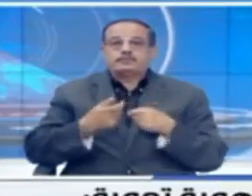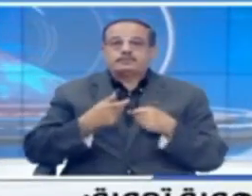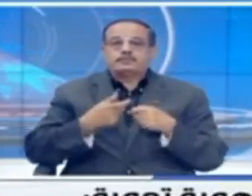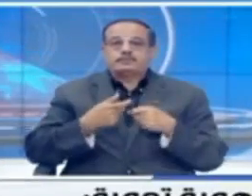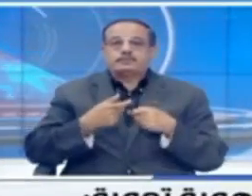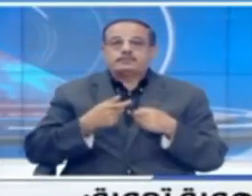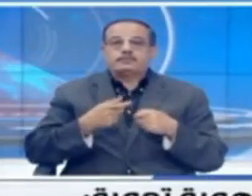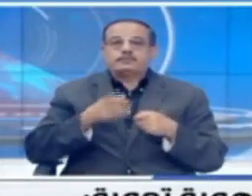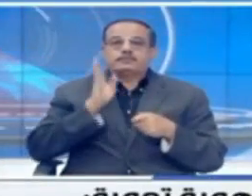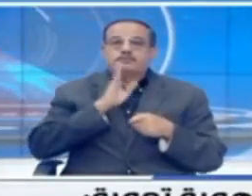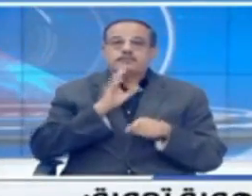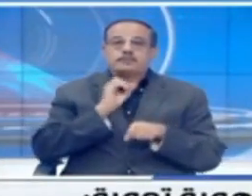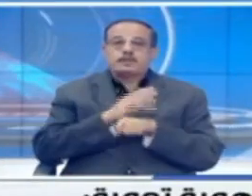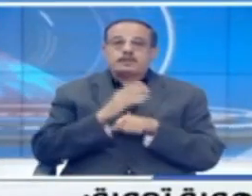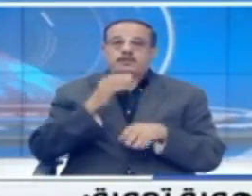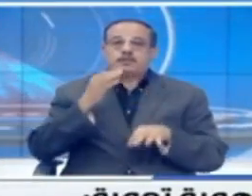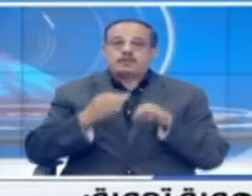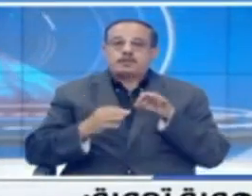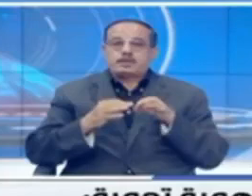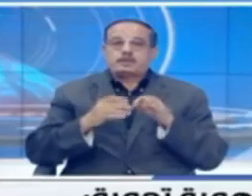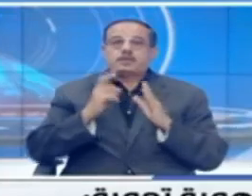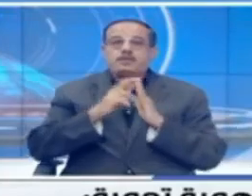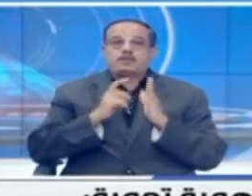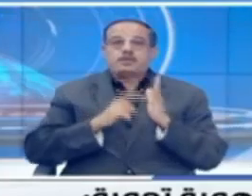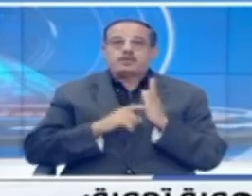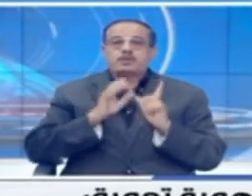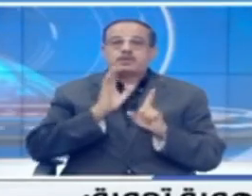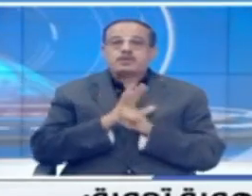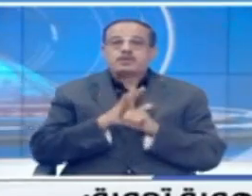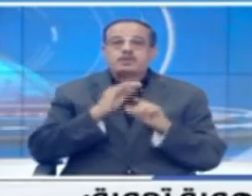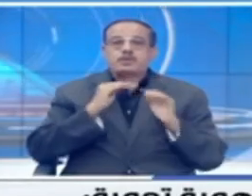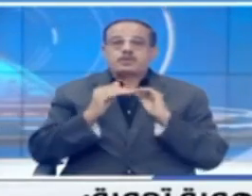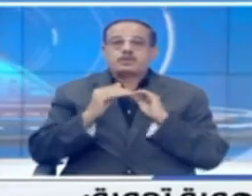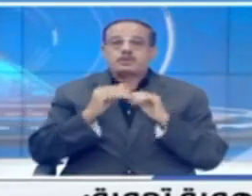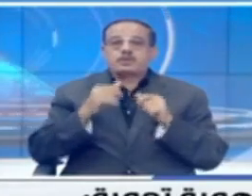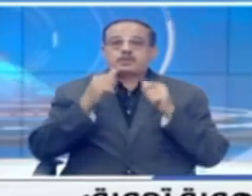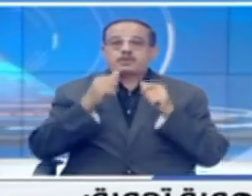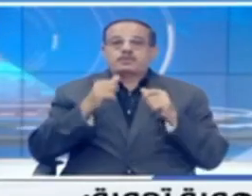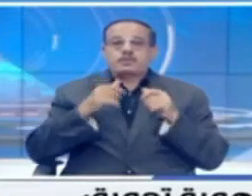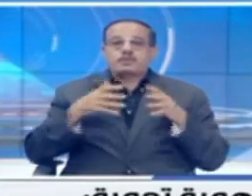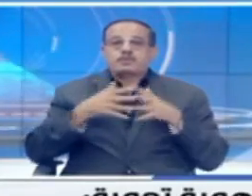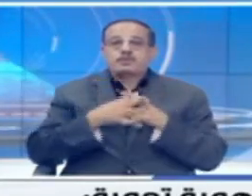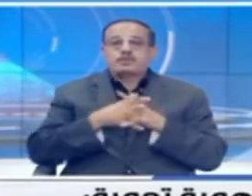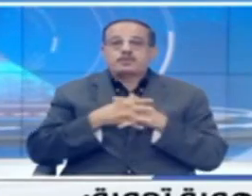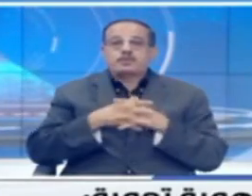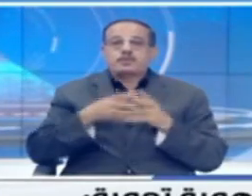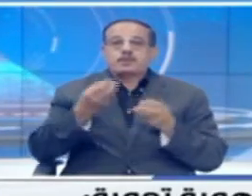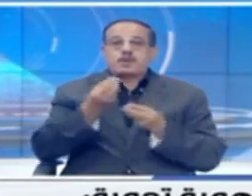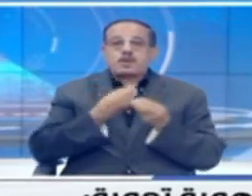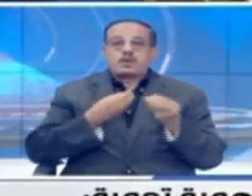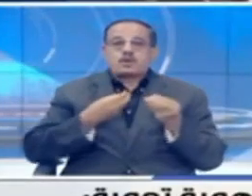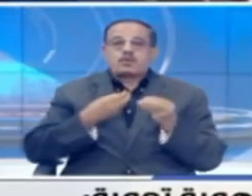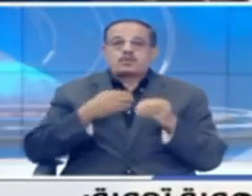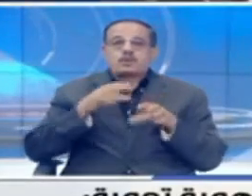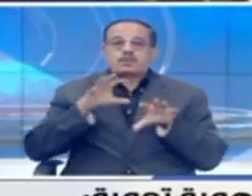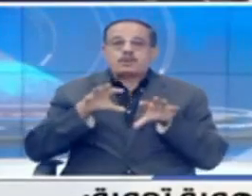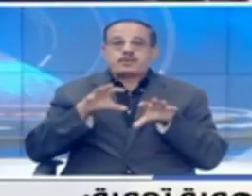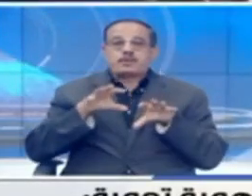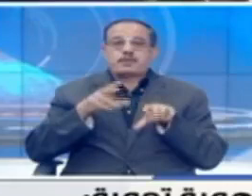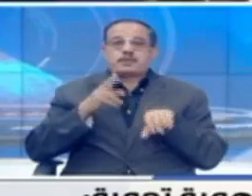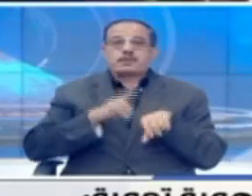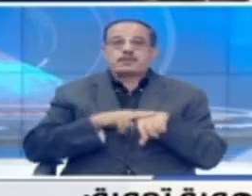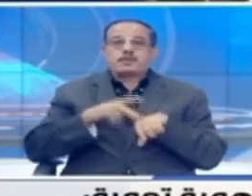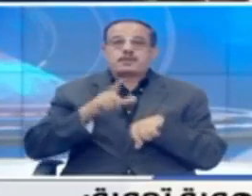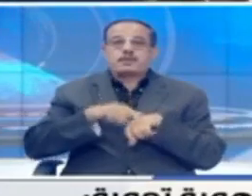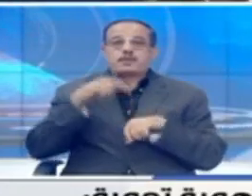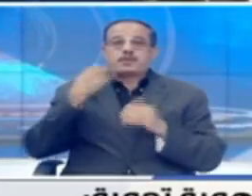ذلك الشؤون الاقتصادية والتجارية والتعليم والعدالة وإنفاذ القانون والدفاع والأمن. جاء هذا في البيان المشترك